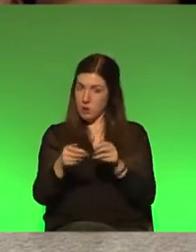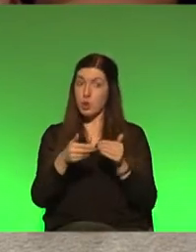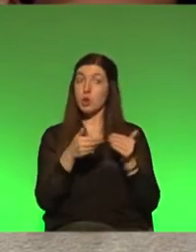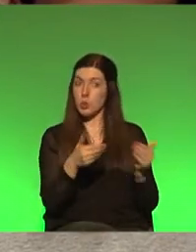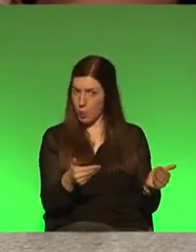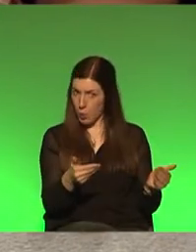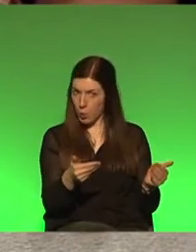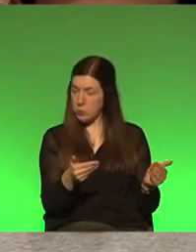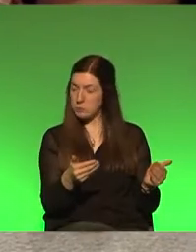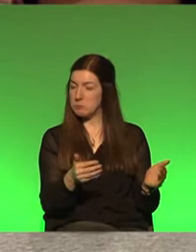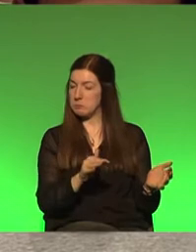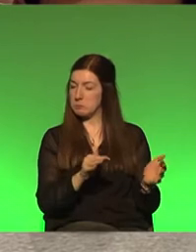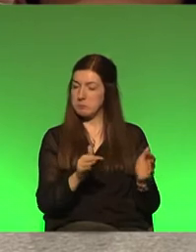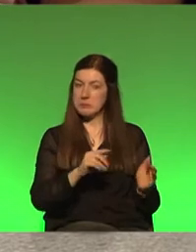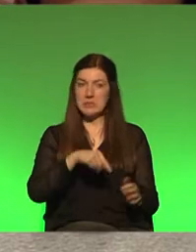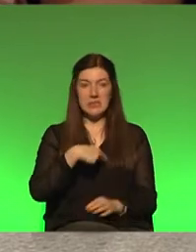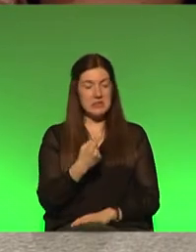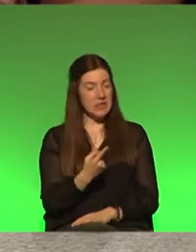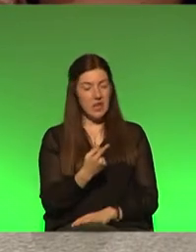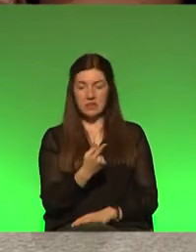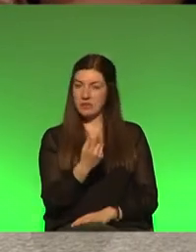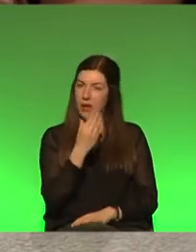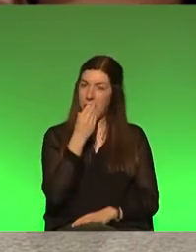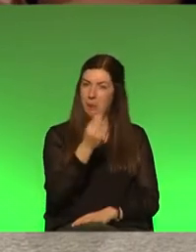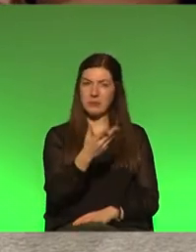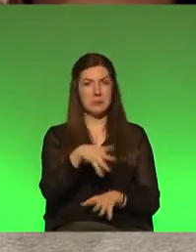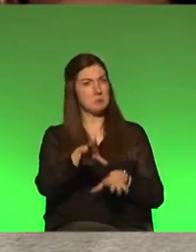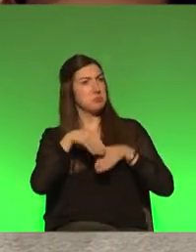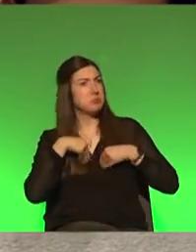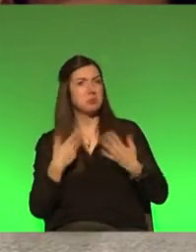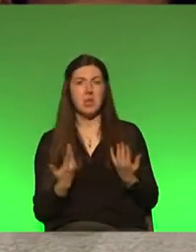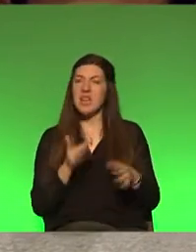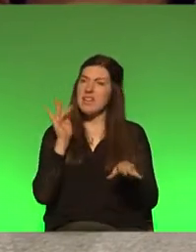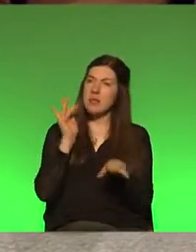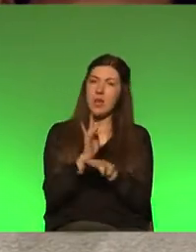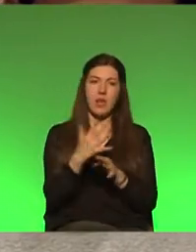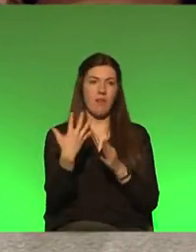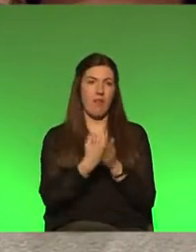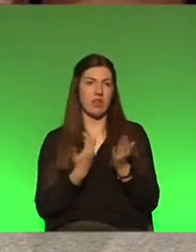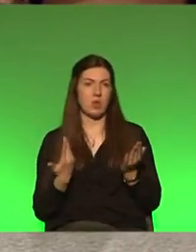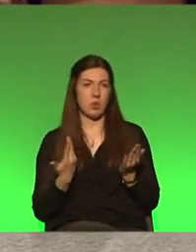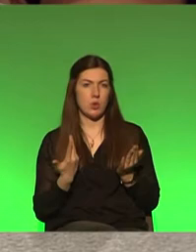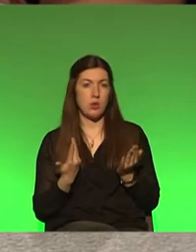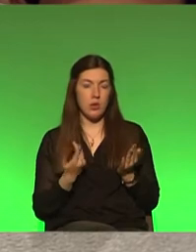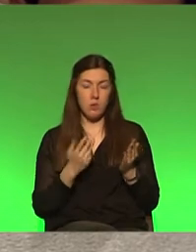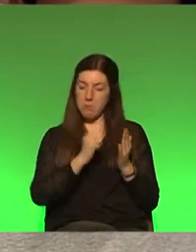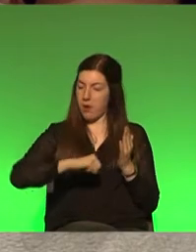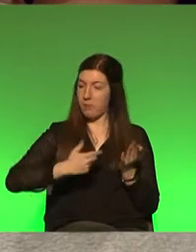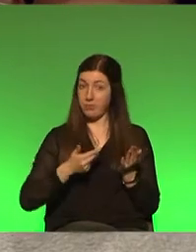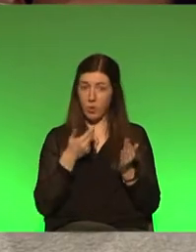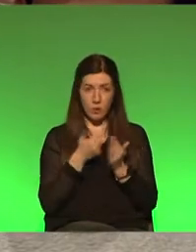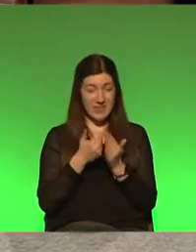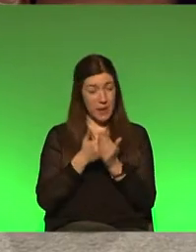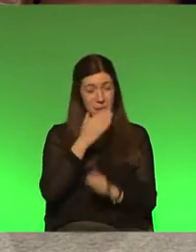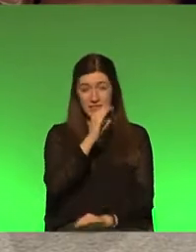momentan vorsehen, dann nehmen sie wissend und billigend in Kauf, dass sie gegen die Verfassung verstoßen werden damit. Und deshalb sind